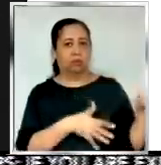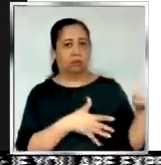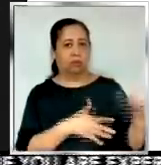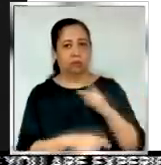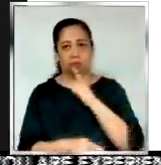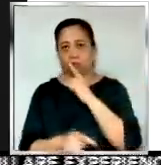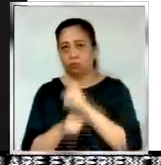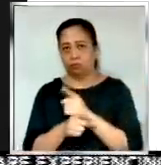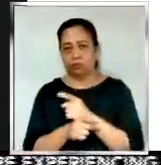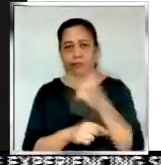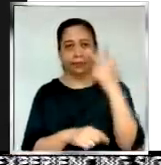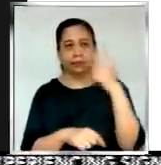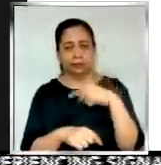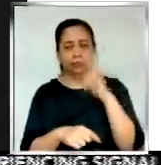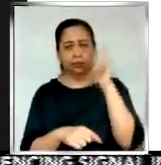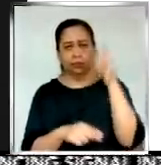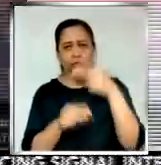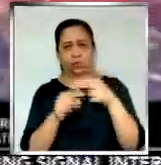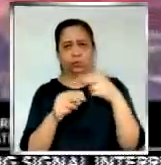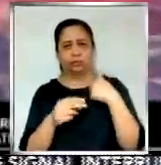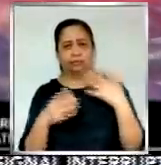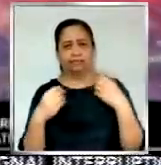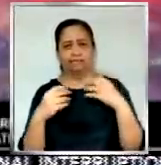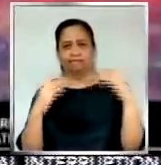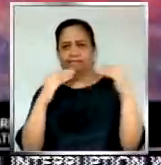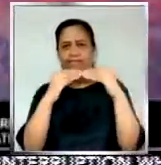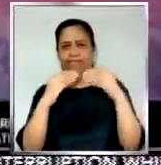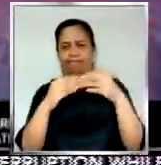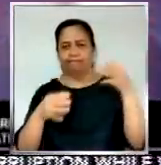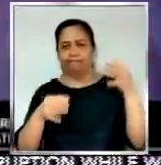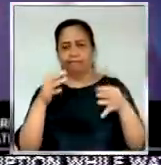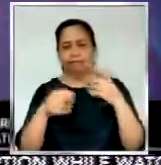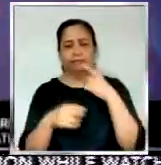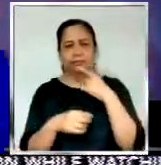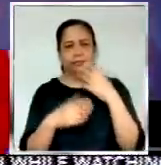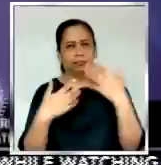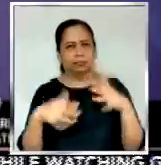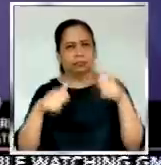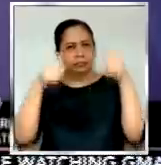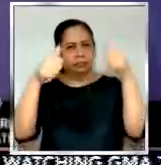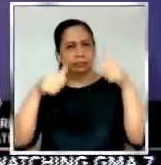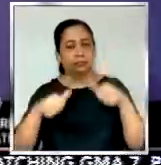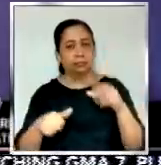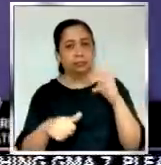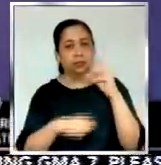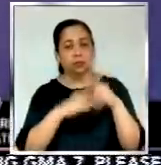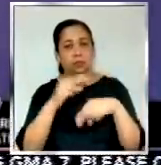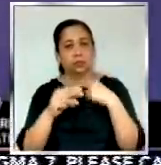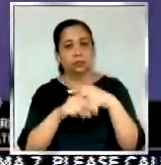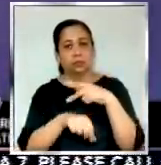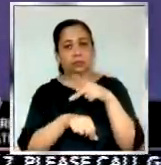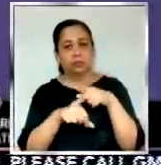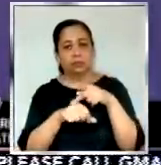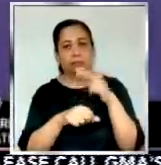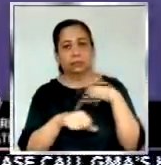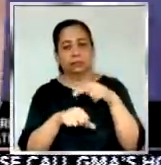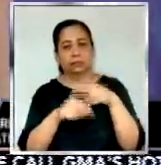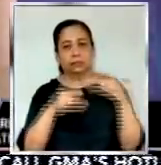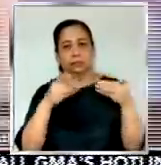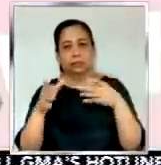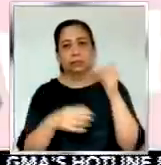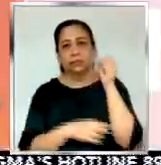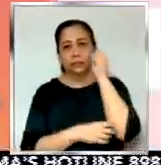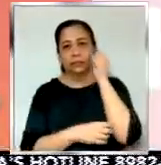time soon because we deserve justice. Matapos nito, nag-post naman si Miss Universe Philippines National Director Shamsi